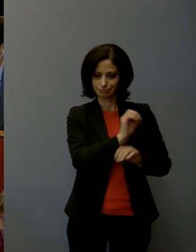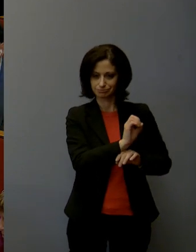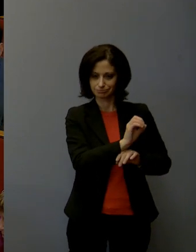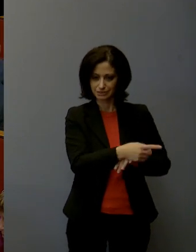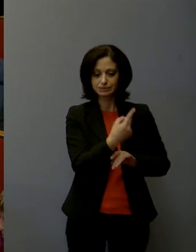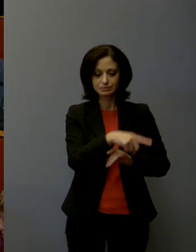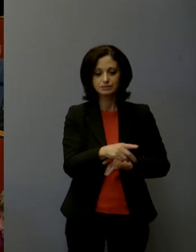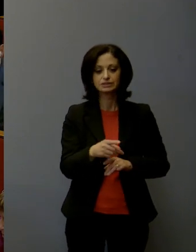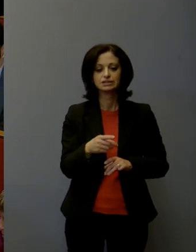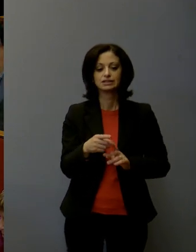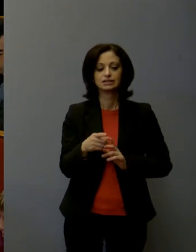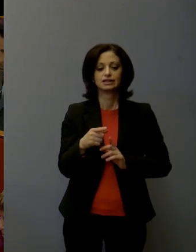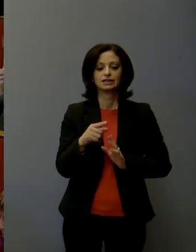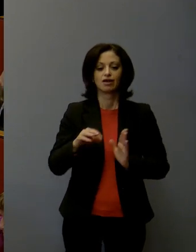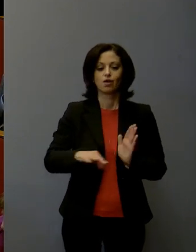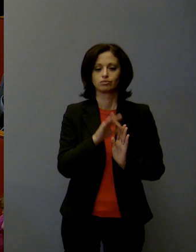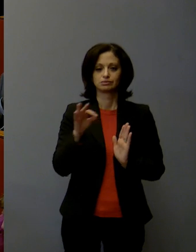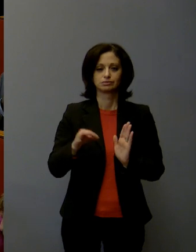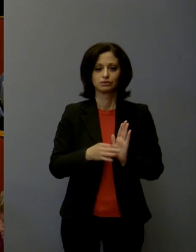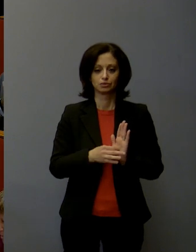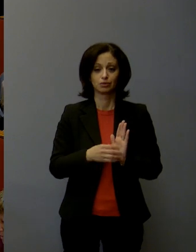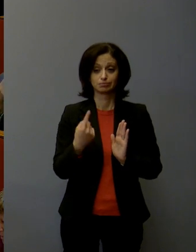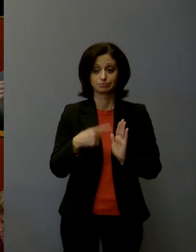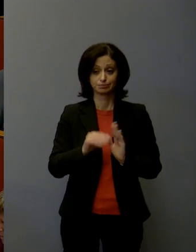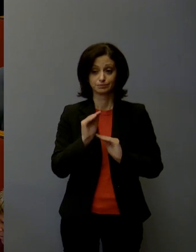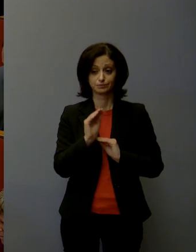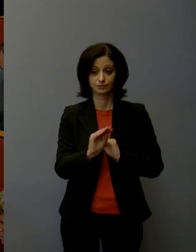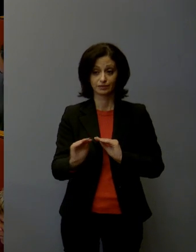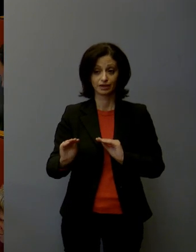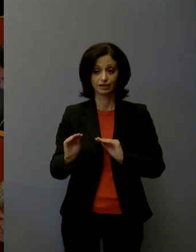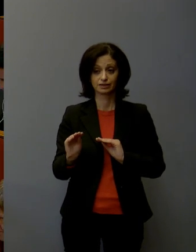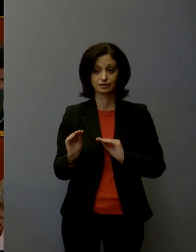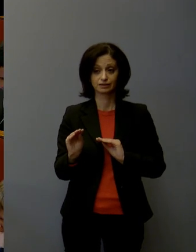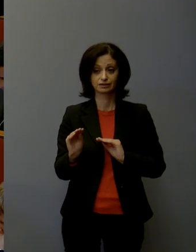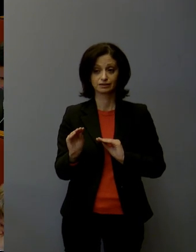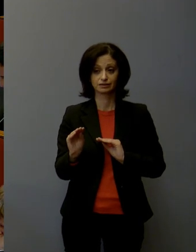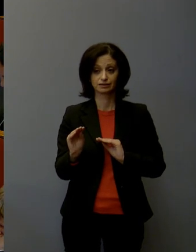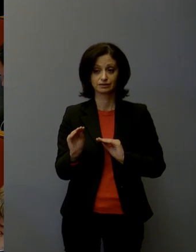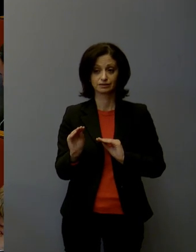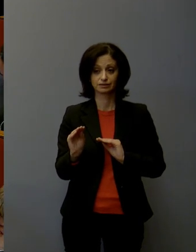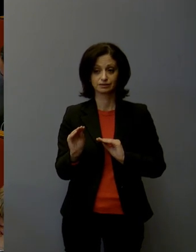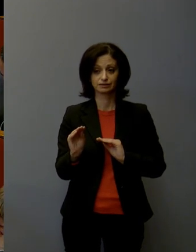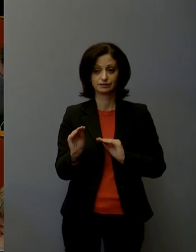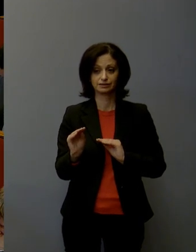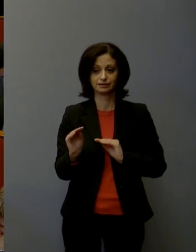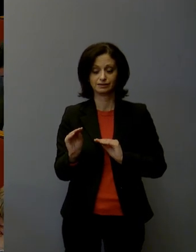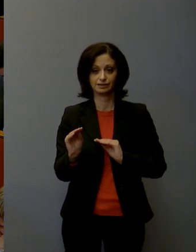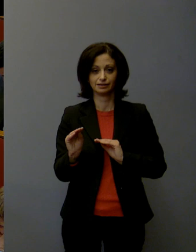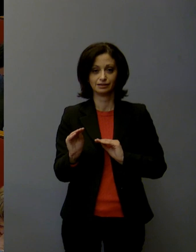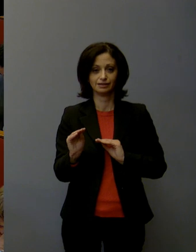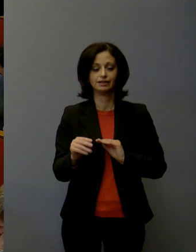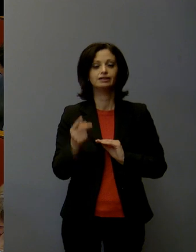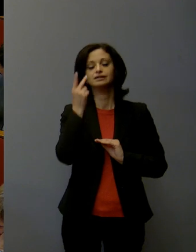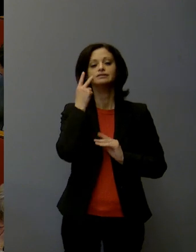Vi chiedo con questo tipo di ordine del giorno e che si si si si si reperisca si